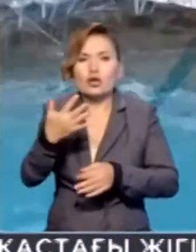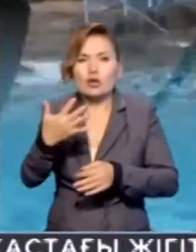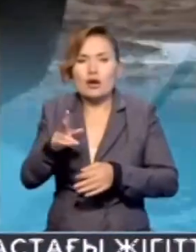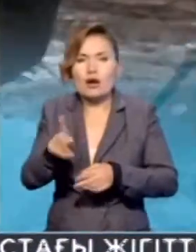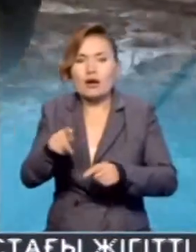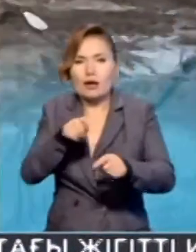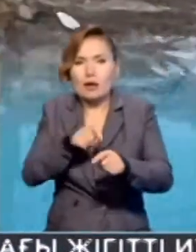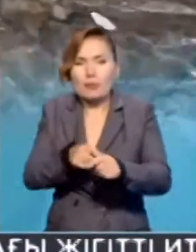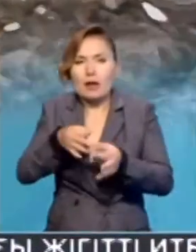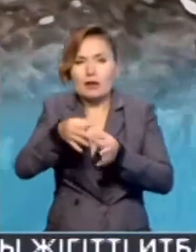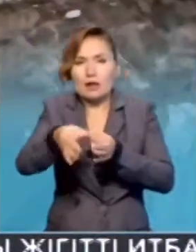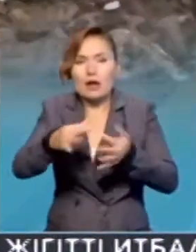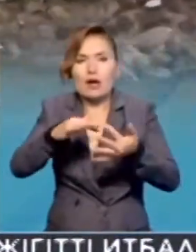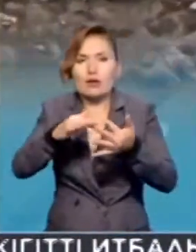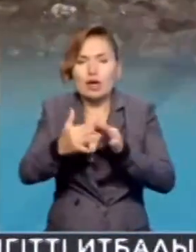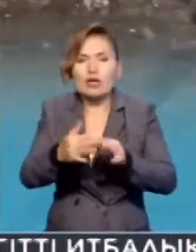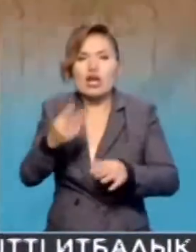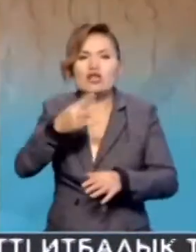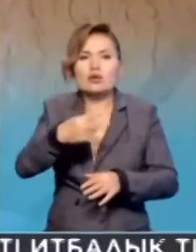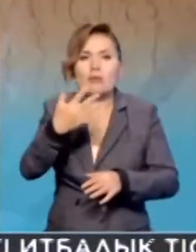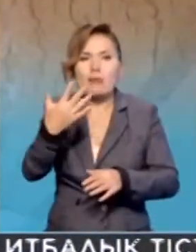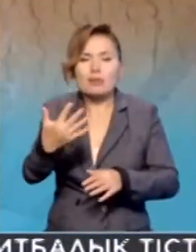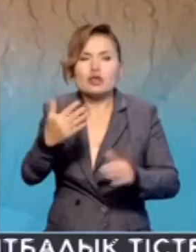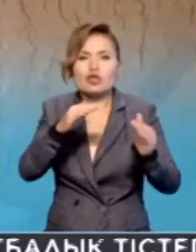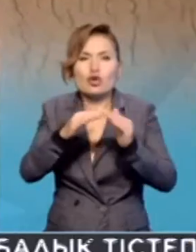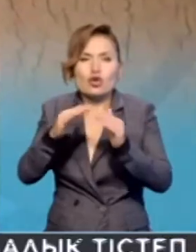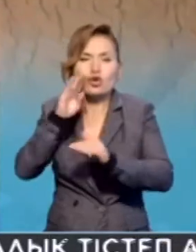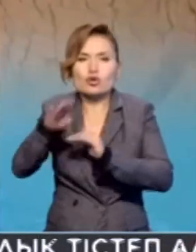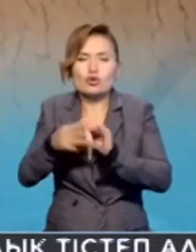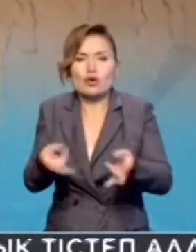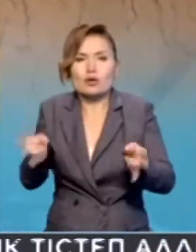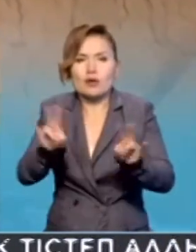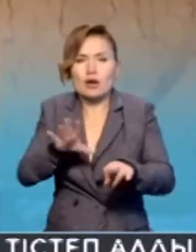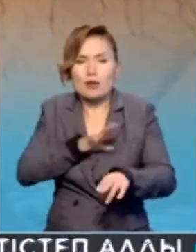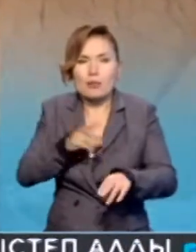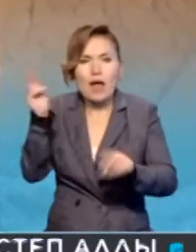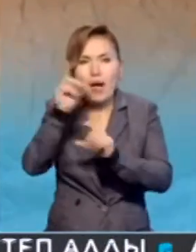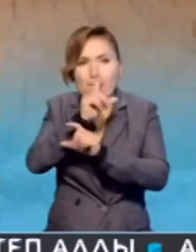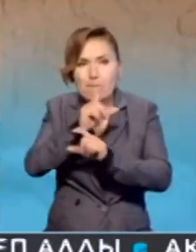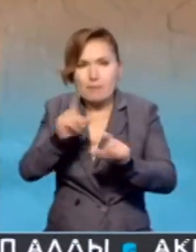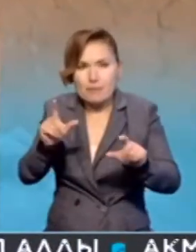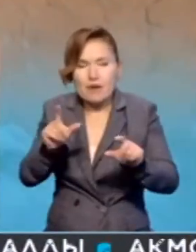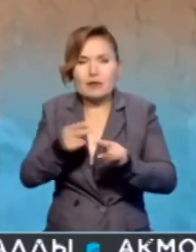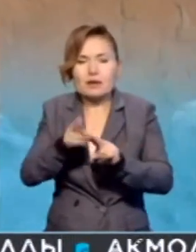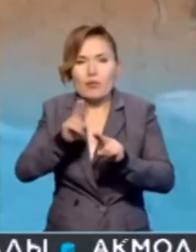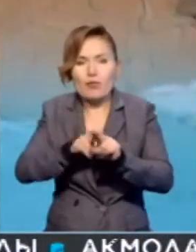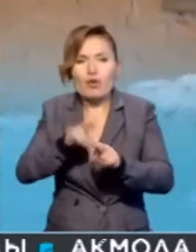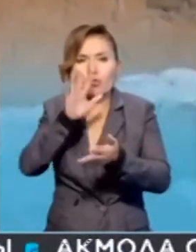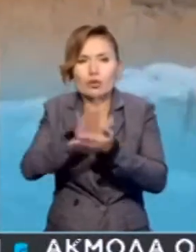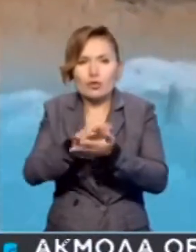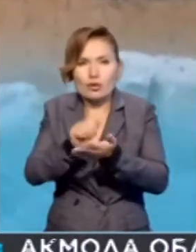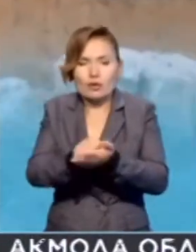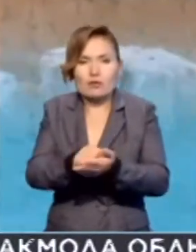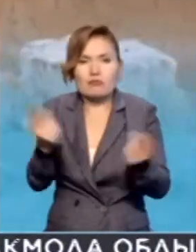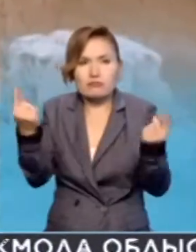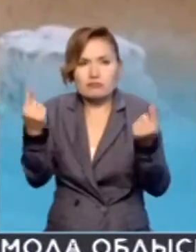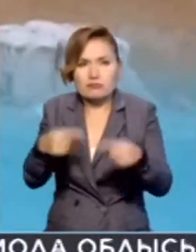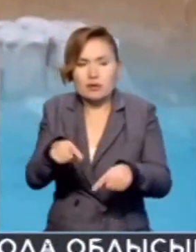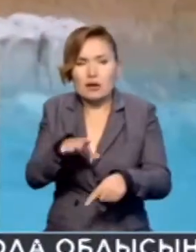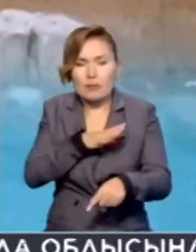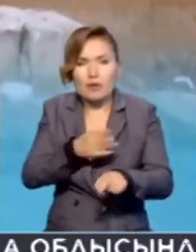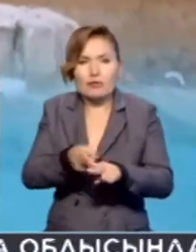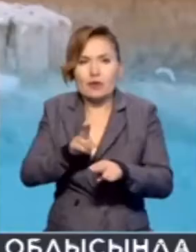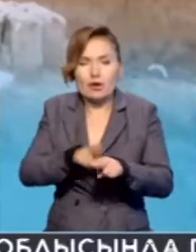Шалғын ауылындамыз. Бұл жерде 25 үй суға кетті. Ауылда алғаш бұл осы мектеп ғимараты шатыр ортасына түсіп құлаған еді. Көріп